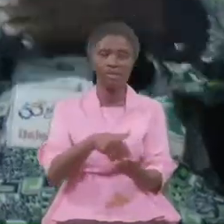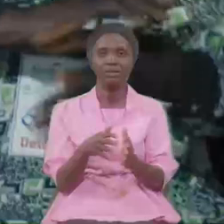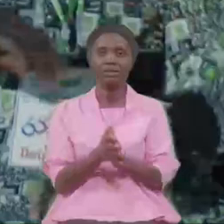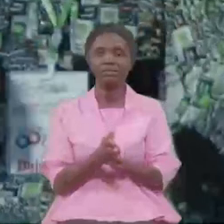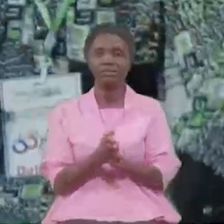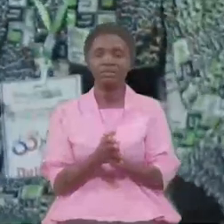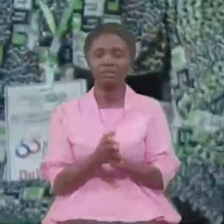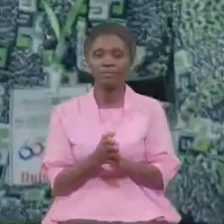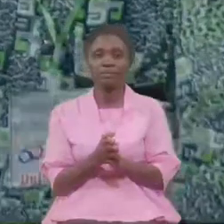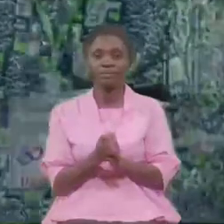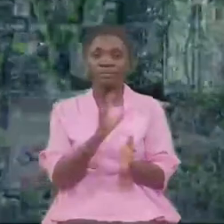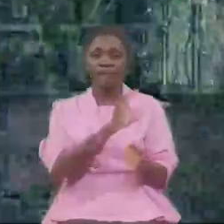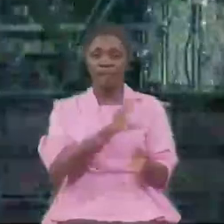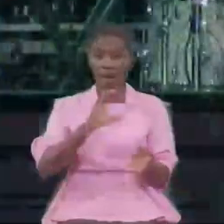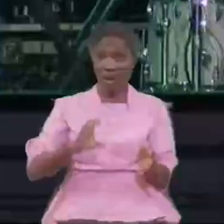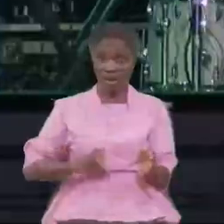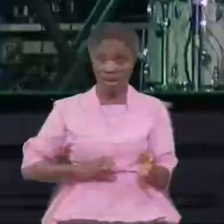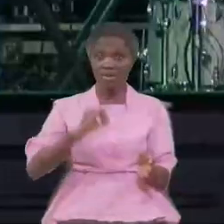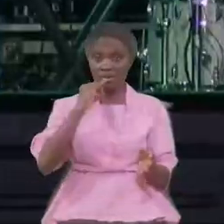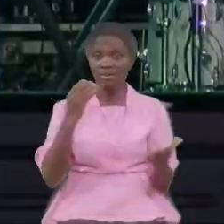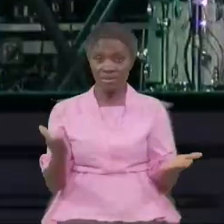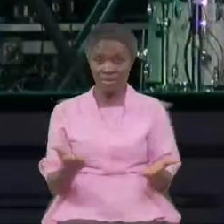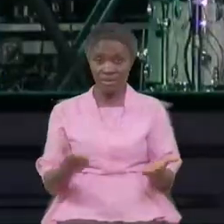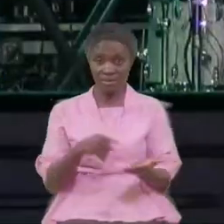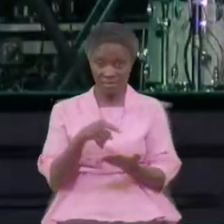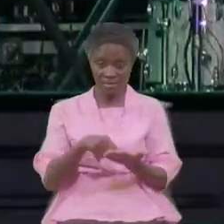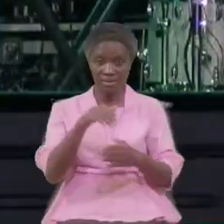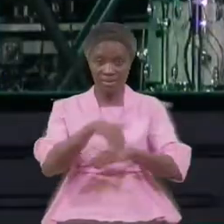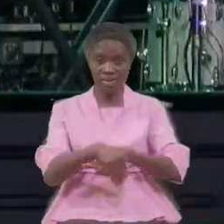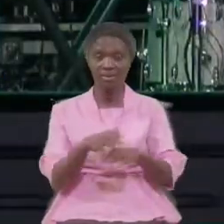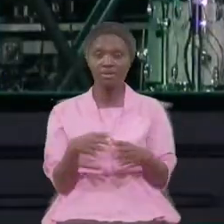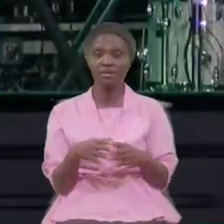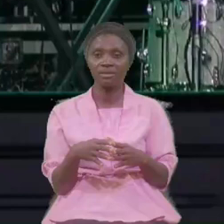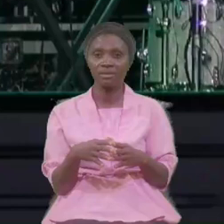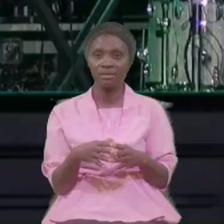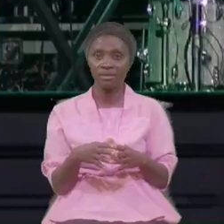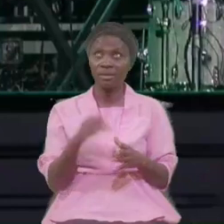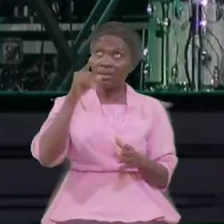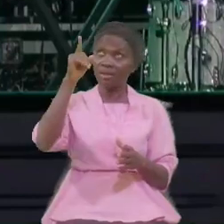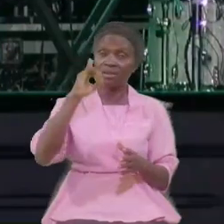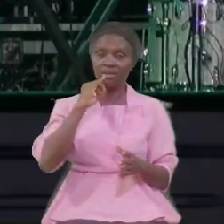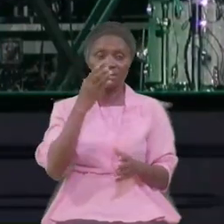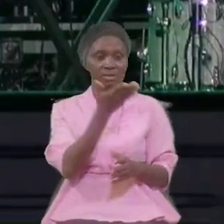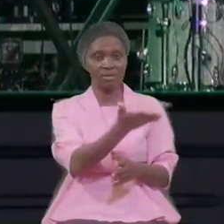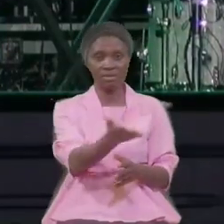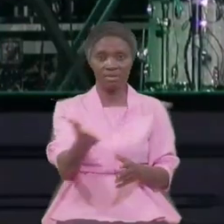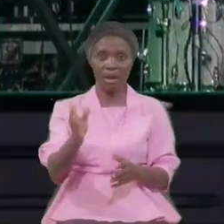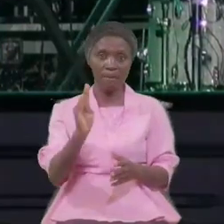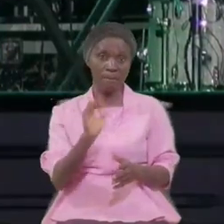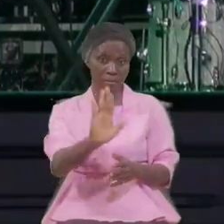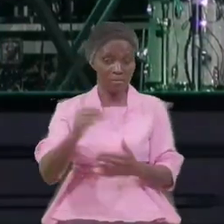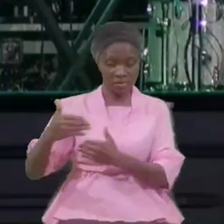au milieu d'eux. Jésus est ici ce soir. Il est là à côté de vous.